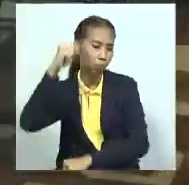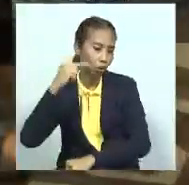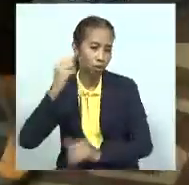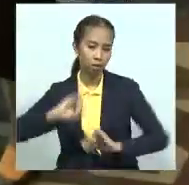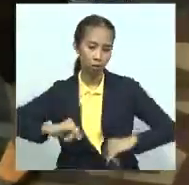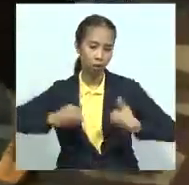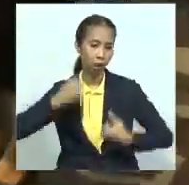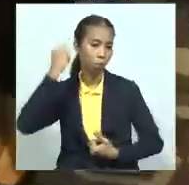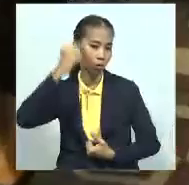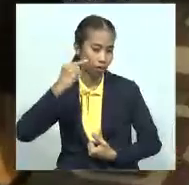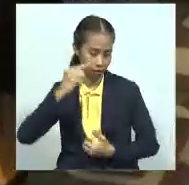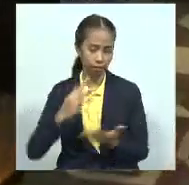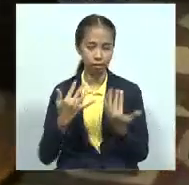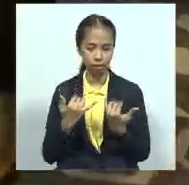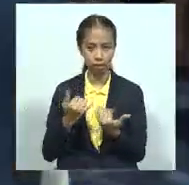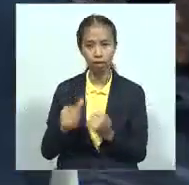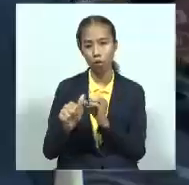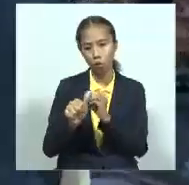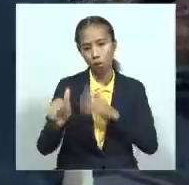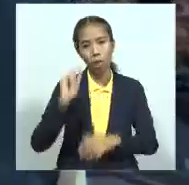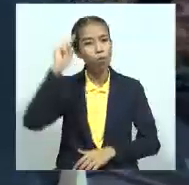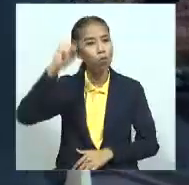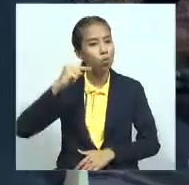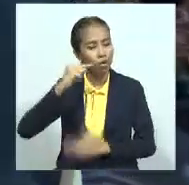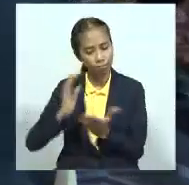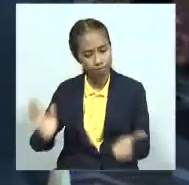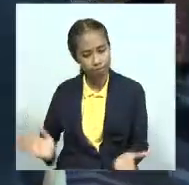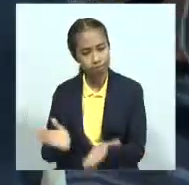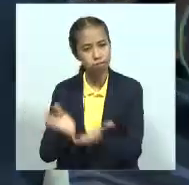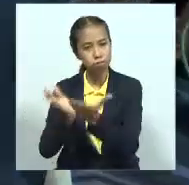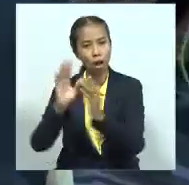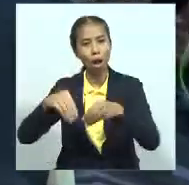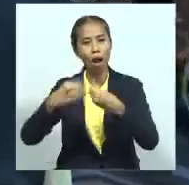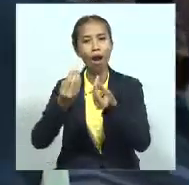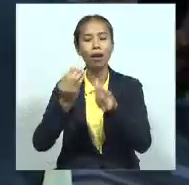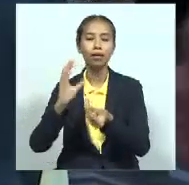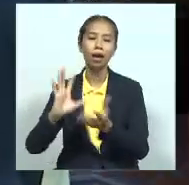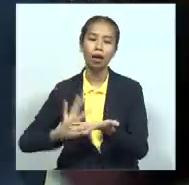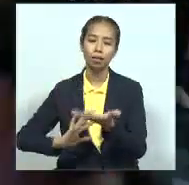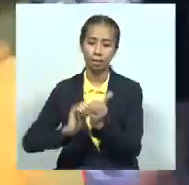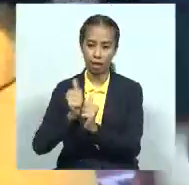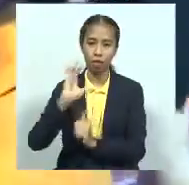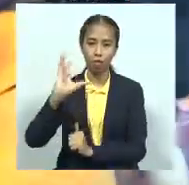ากนี้ยังมีการผลักดันความเป็นผู้นำในสตรีอาเซียนสู่เวทีโลกอีกด้วยค่ะ